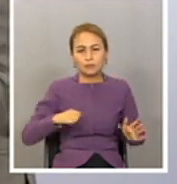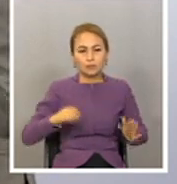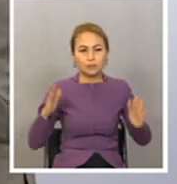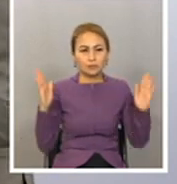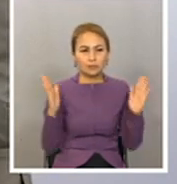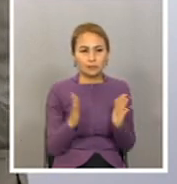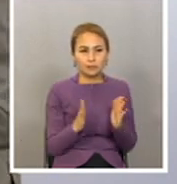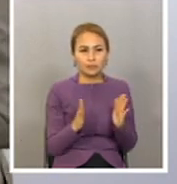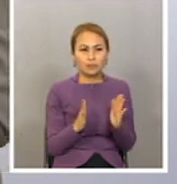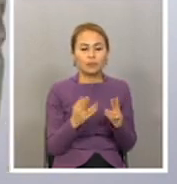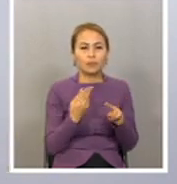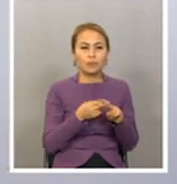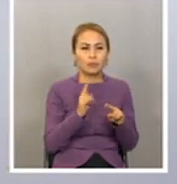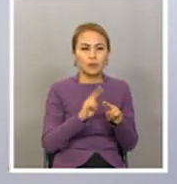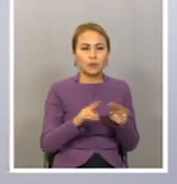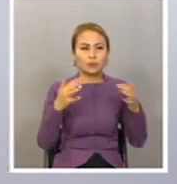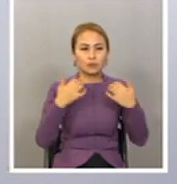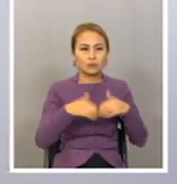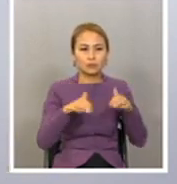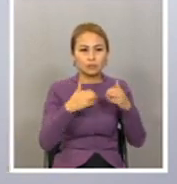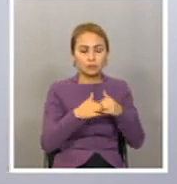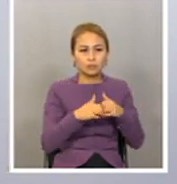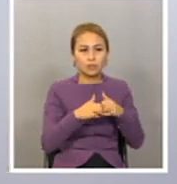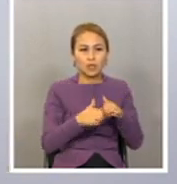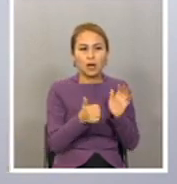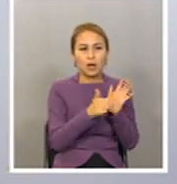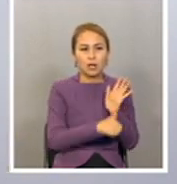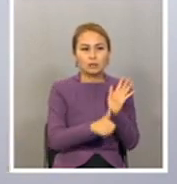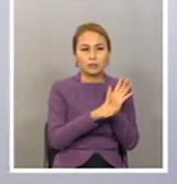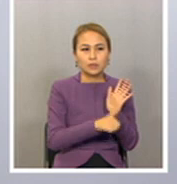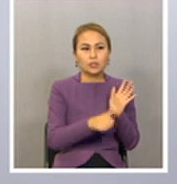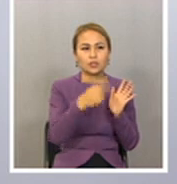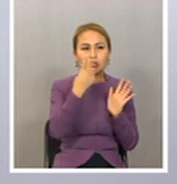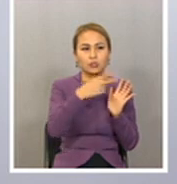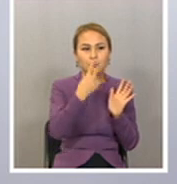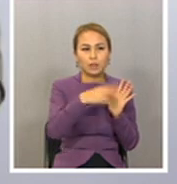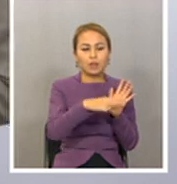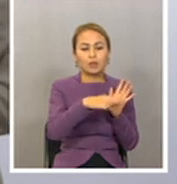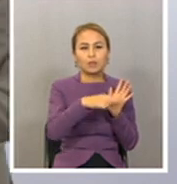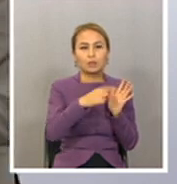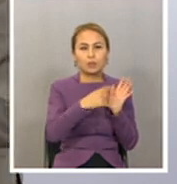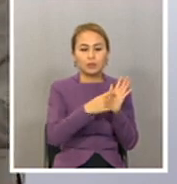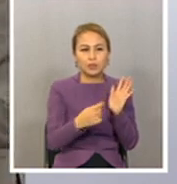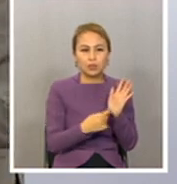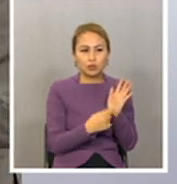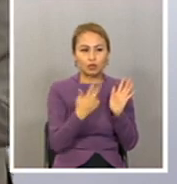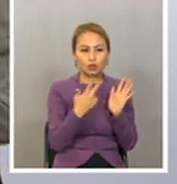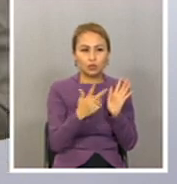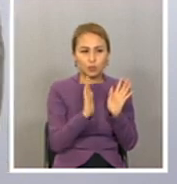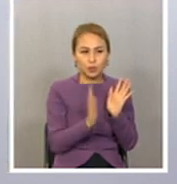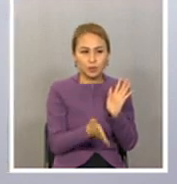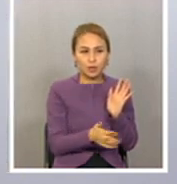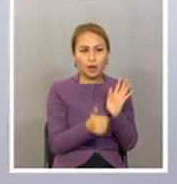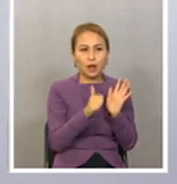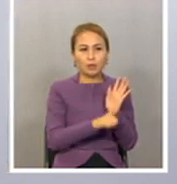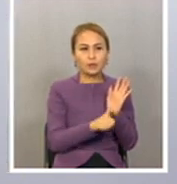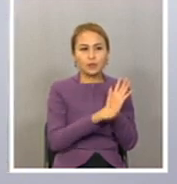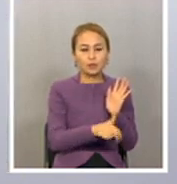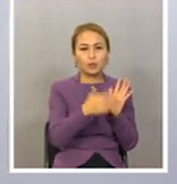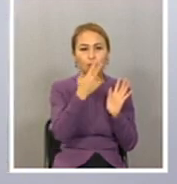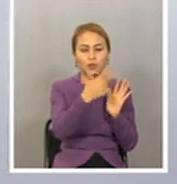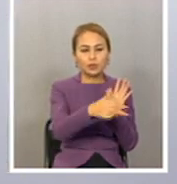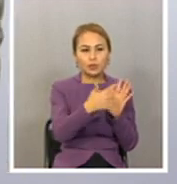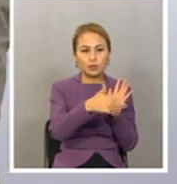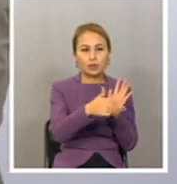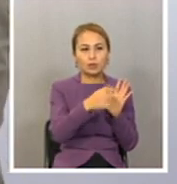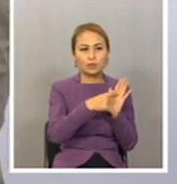Енді толтауыш көбейткіш берейік. 60-ты 20-ға бөлсек 3-ден береміз. 60-ты 30-ға бөлсек 2-ден